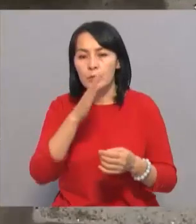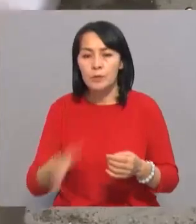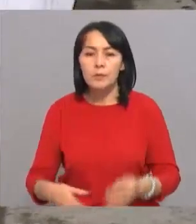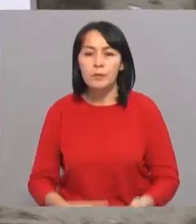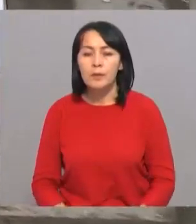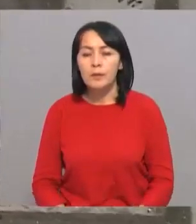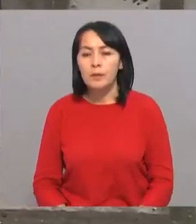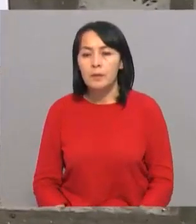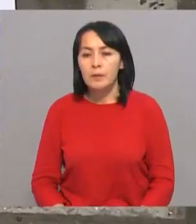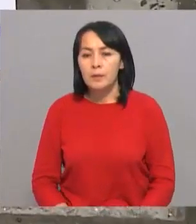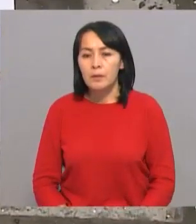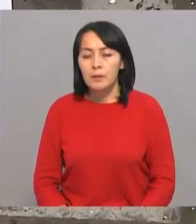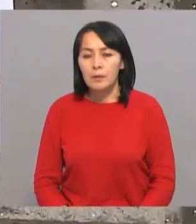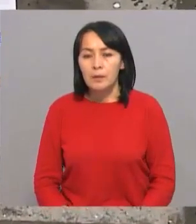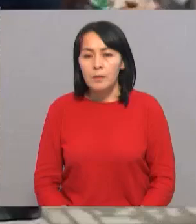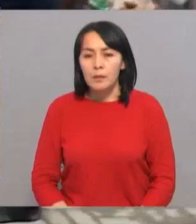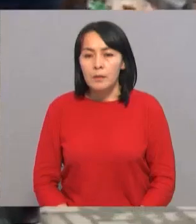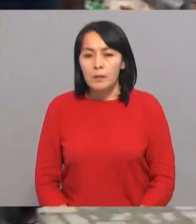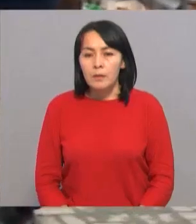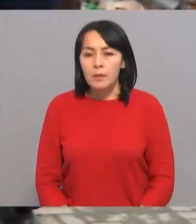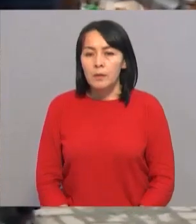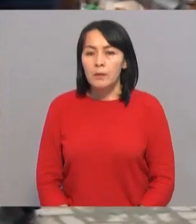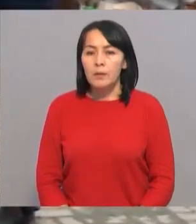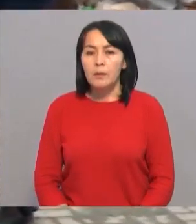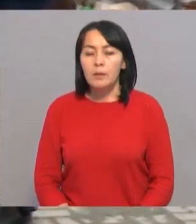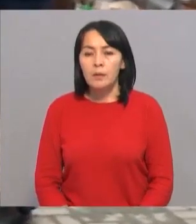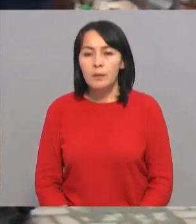көзі жойылды. Гүлнар Асқарқызы, Рулан Рүстемов, Диана Алиқызы, жаңалықтар.